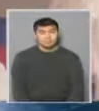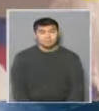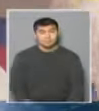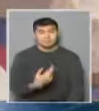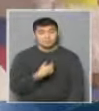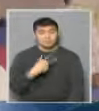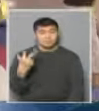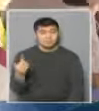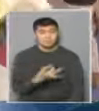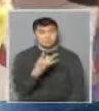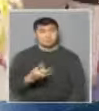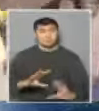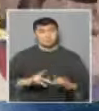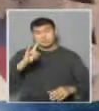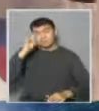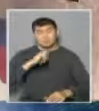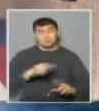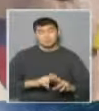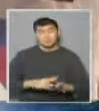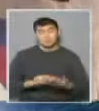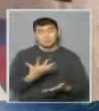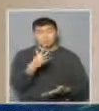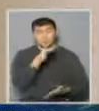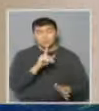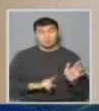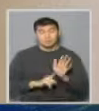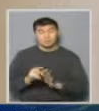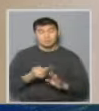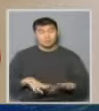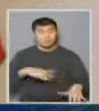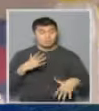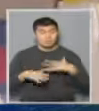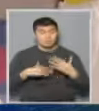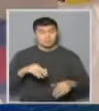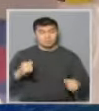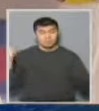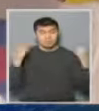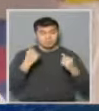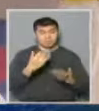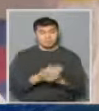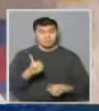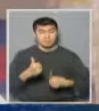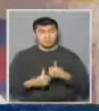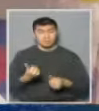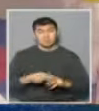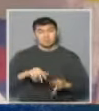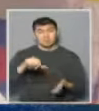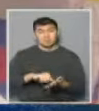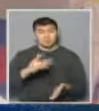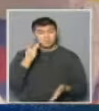Я трехкратный чемпион Казахстана по тэквондо. С 5 лет занимаюсь спортивной секцией. Мне нравится ездить на соревнования и